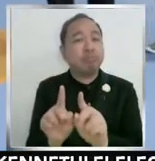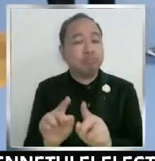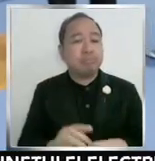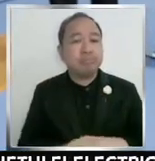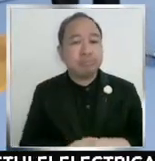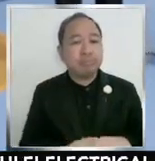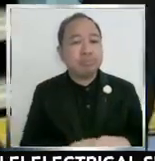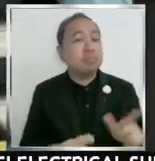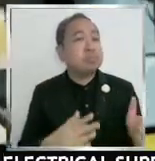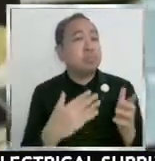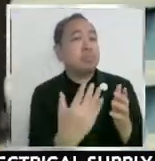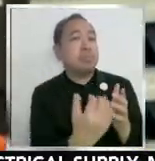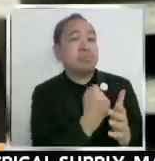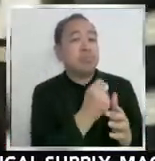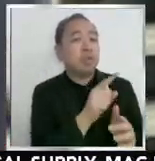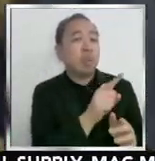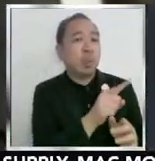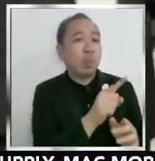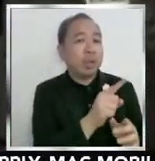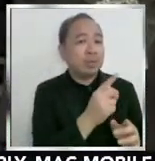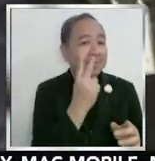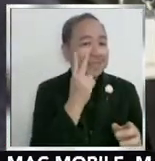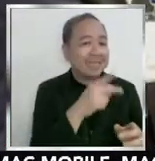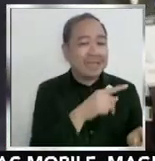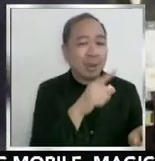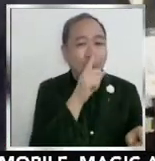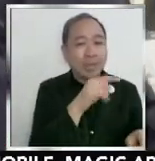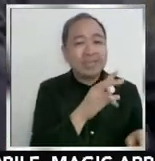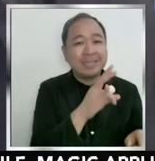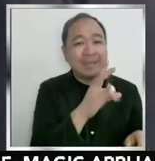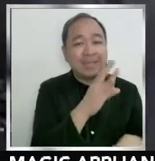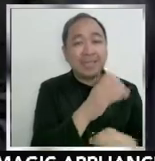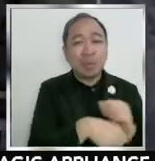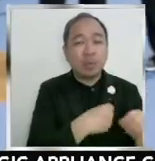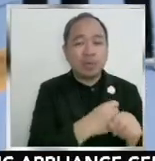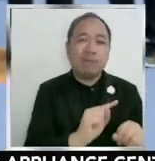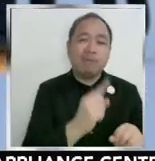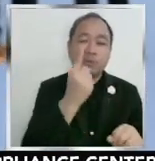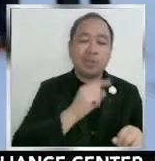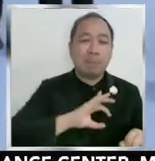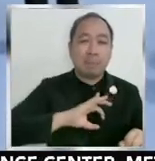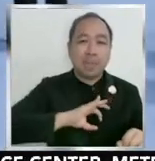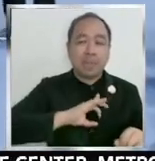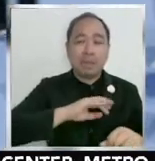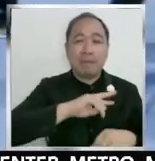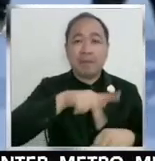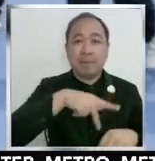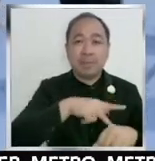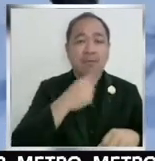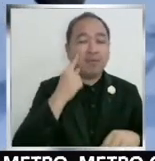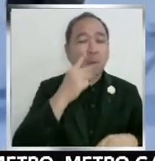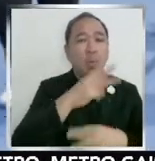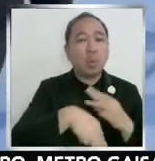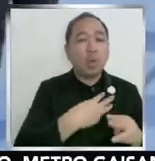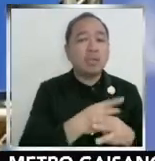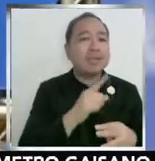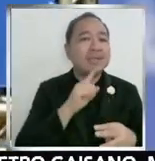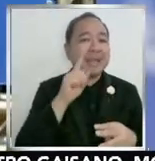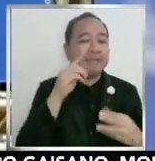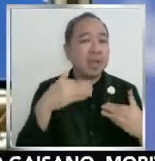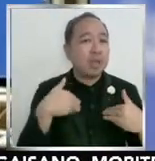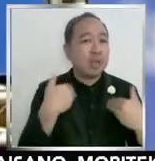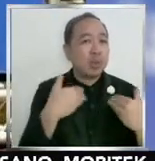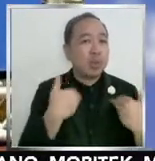ang 17-anyos na si Chavez ang kauna-unahang medalya ng Pilipinas sa World Deaf Youth Table Tennis Championships